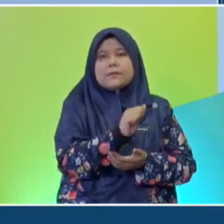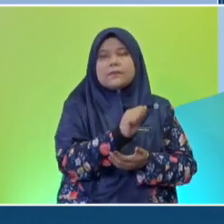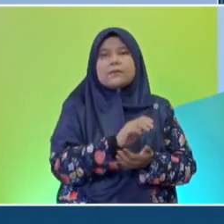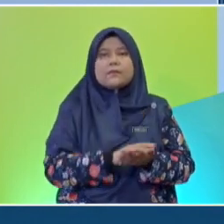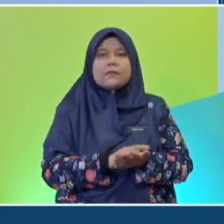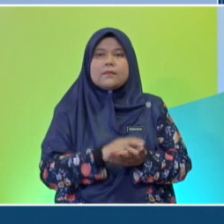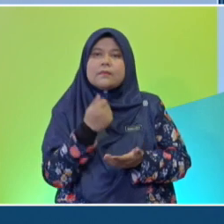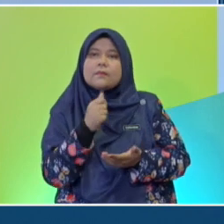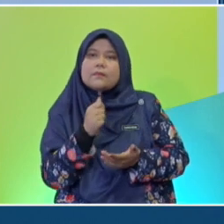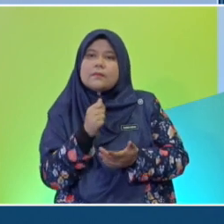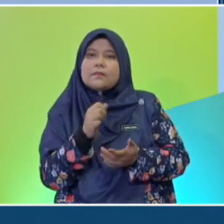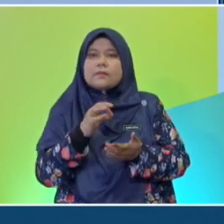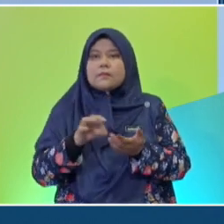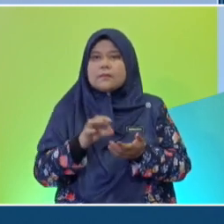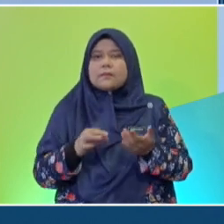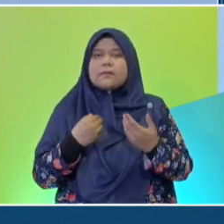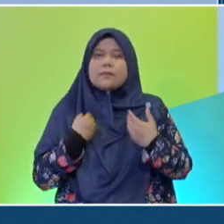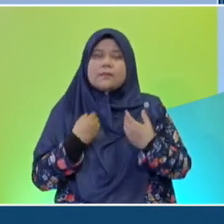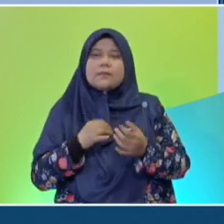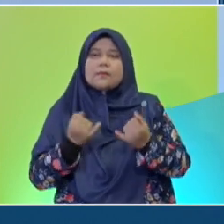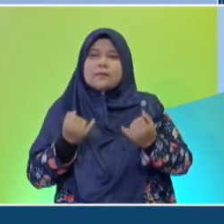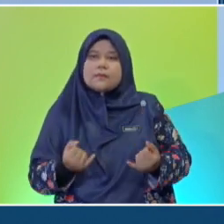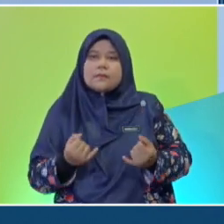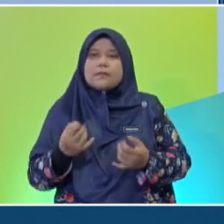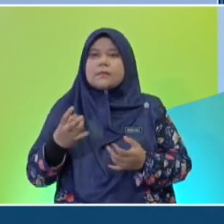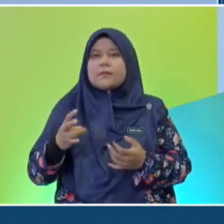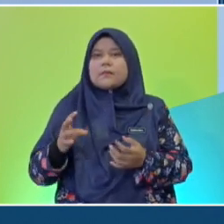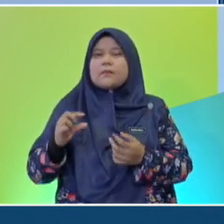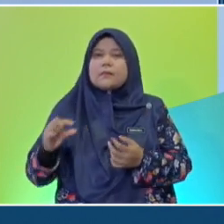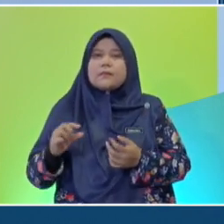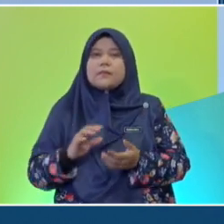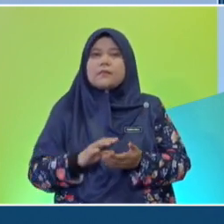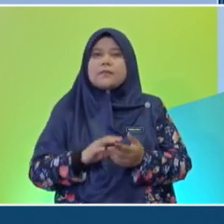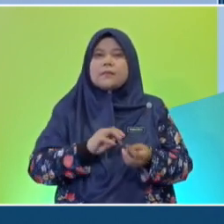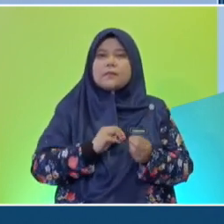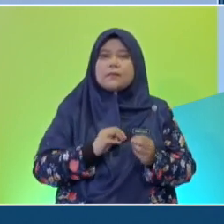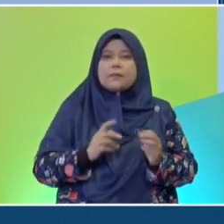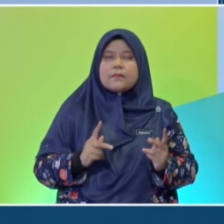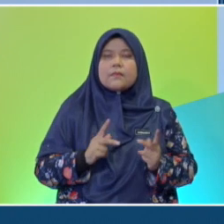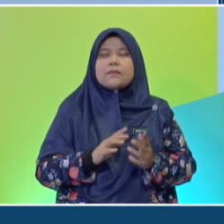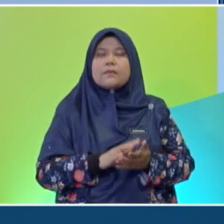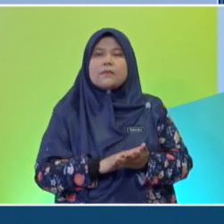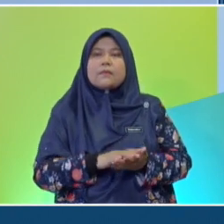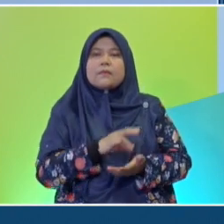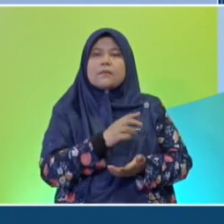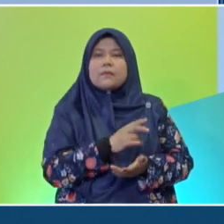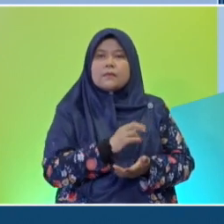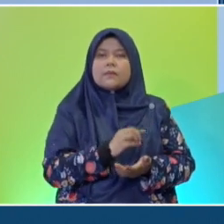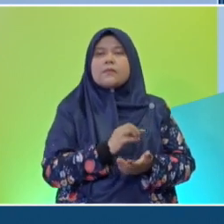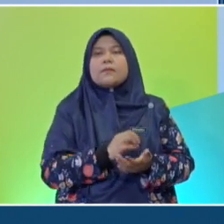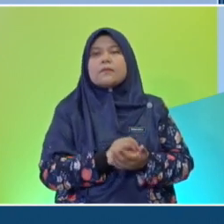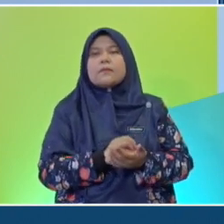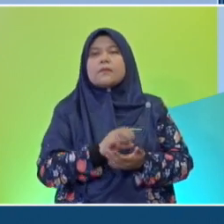biji kacang mempunyai jisin 17 gram maka 30 biji kacang mempunyai sistem